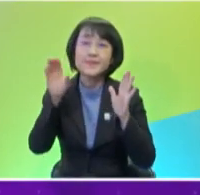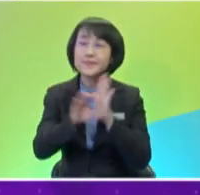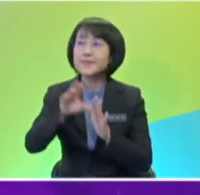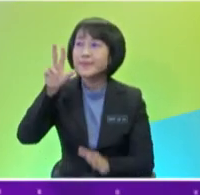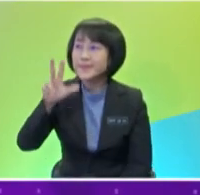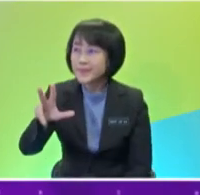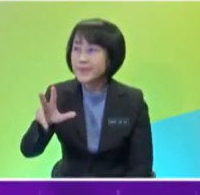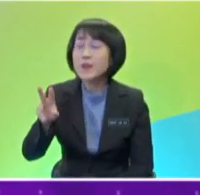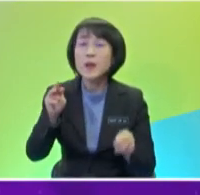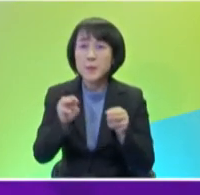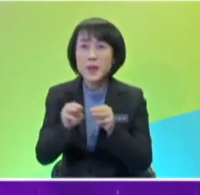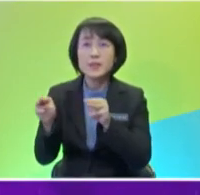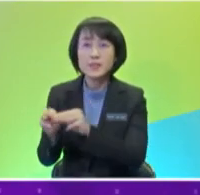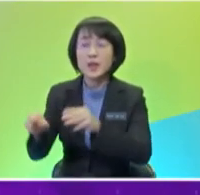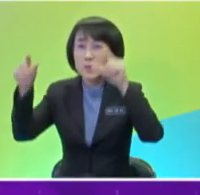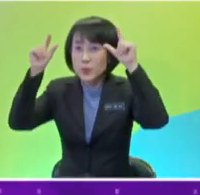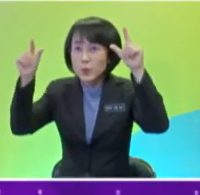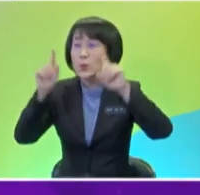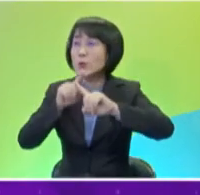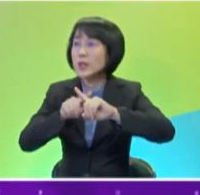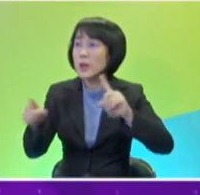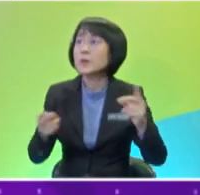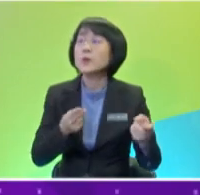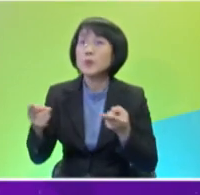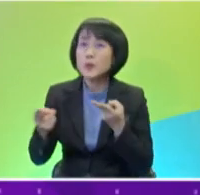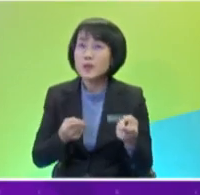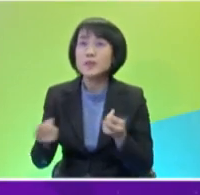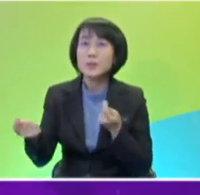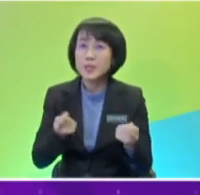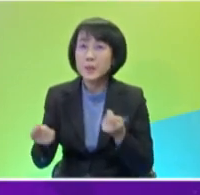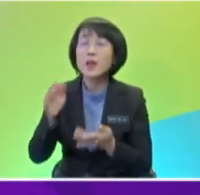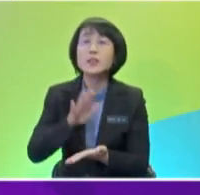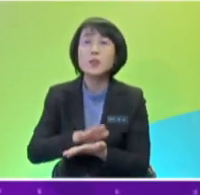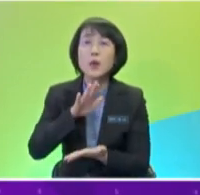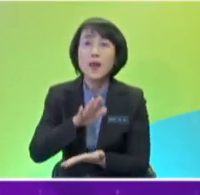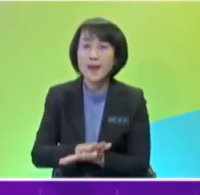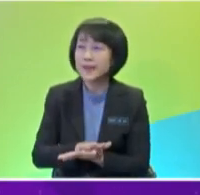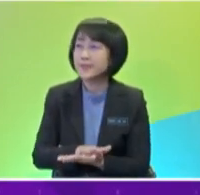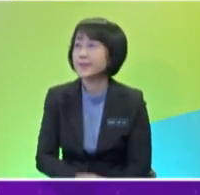tapi dia lebih kepada menguruskan petabiran di sekolah